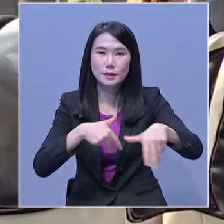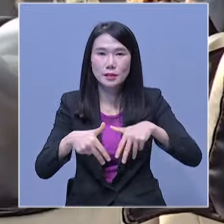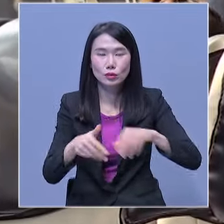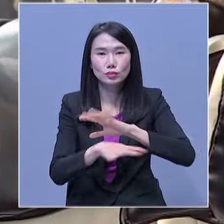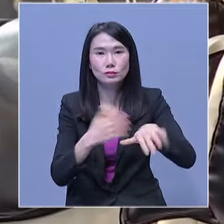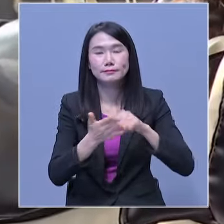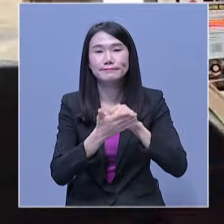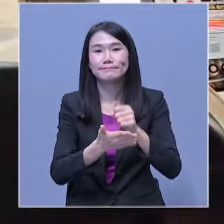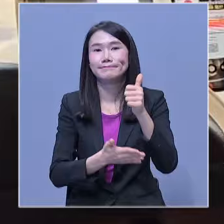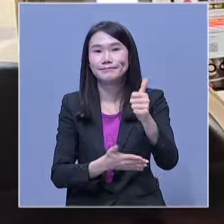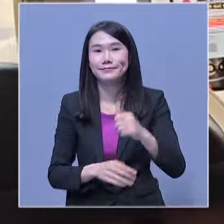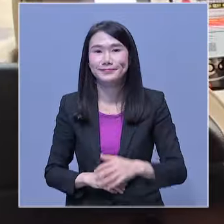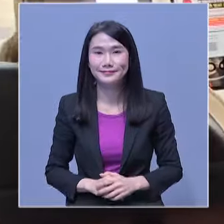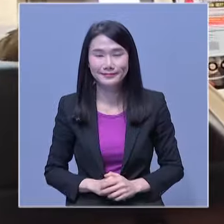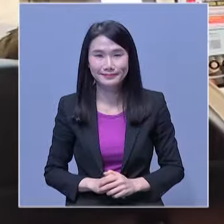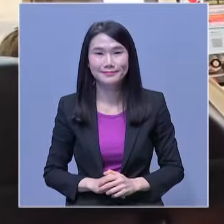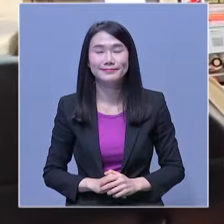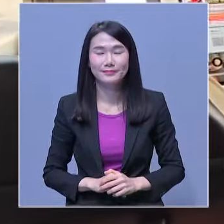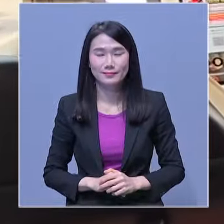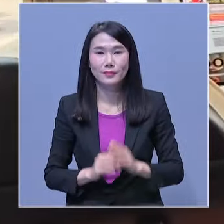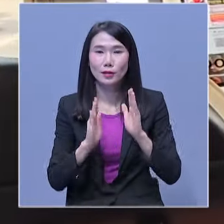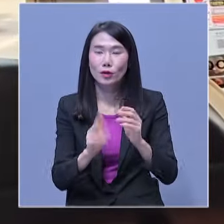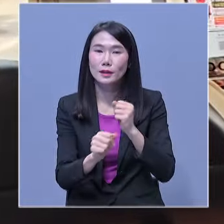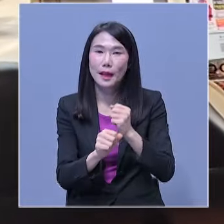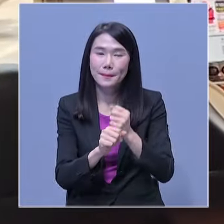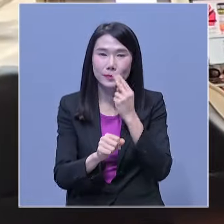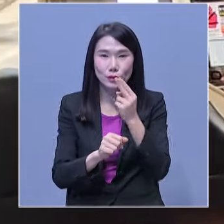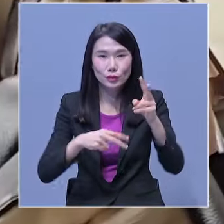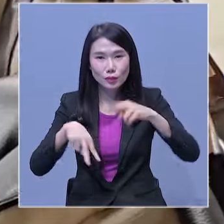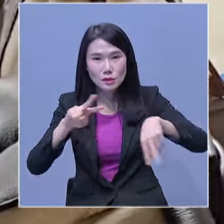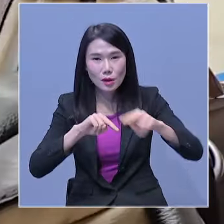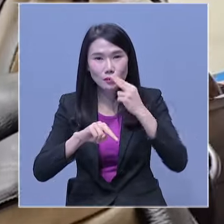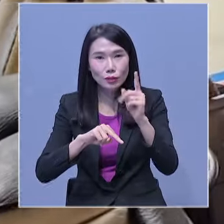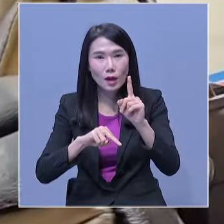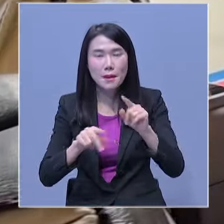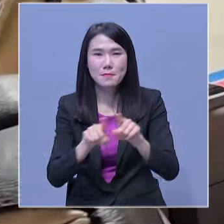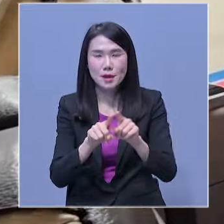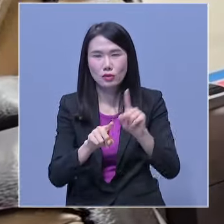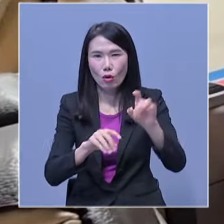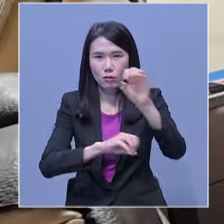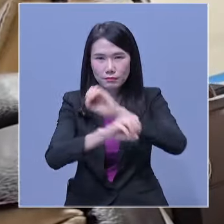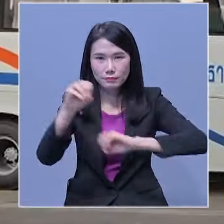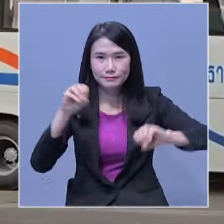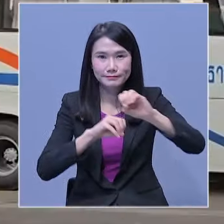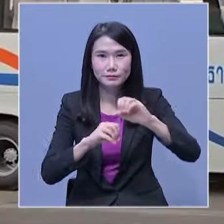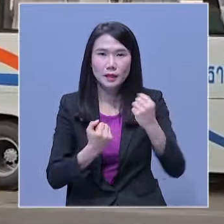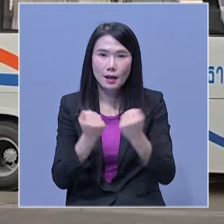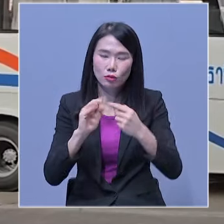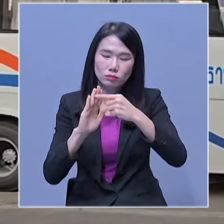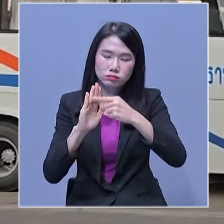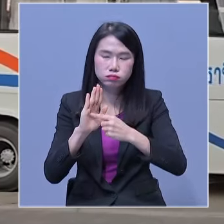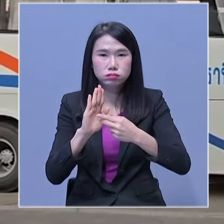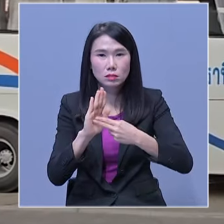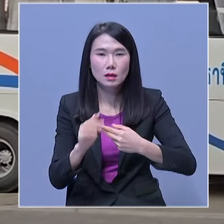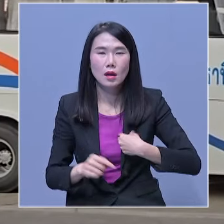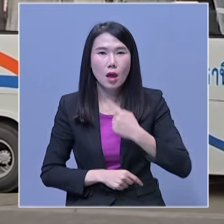เรียบร้อยนะครับคที่ทางเจ้าหน้าที่ขนส่งยังคงคุมเข้มเรื่องความปลอดภัยตลอดการเดินทางมีการตรวจวัด